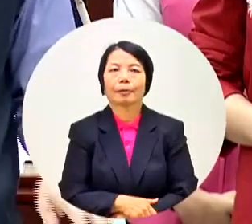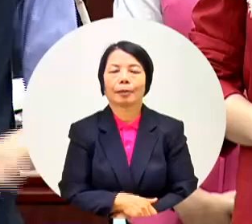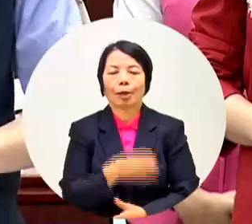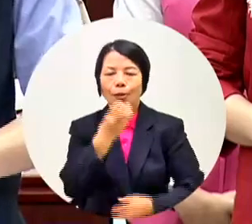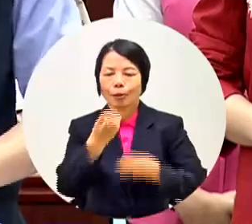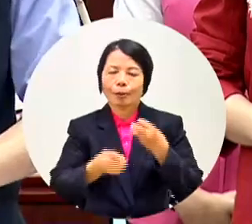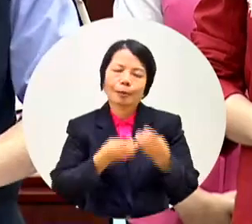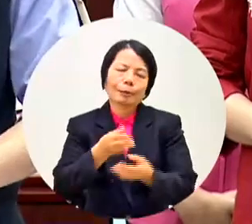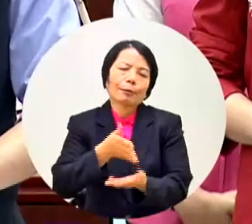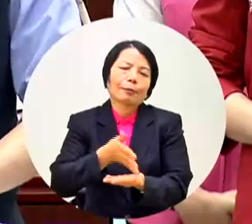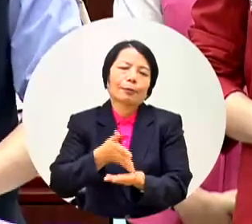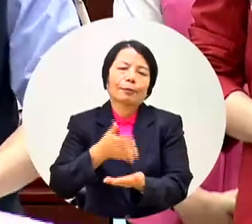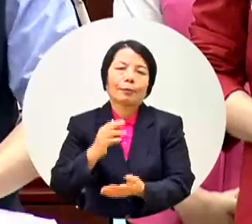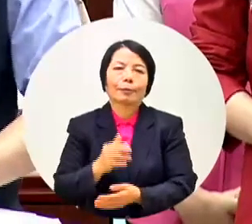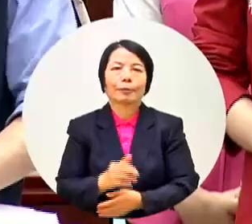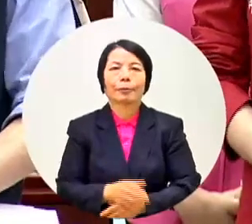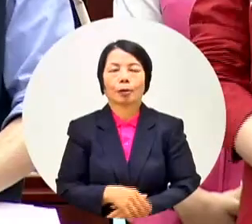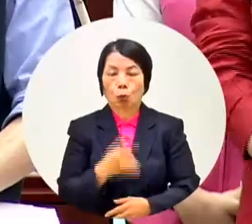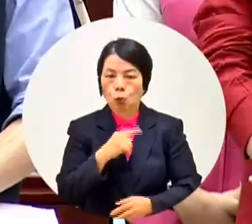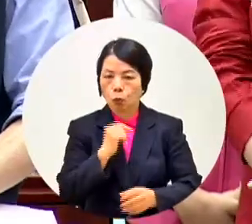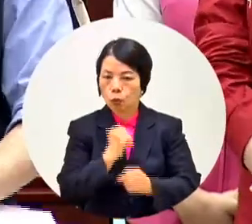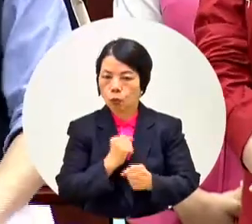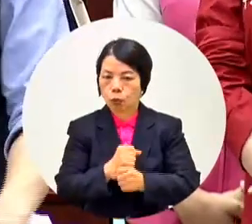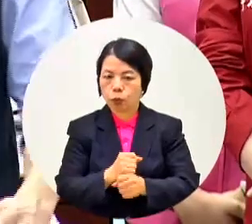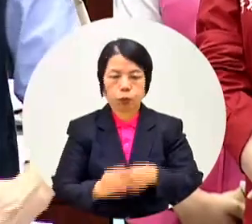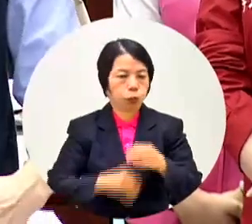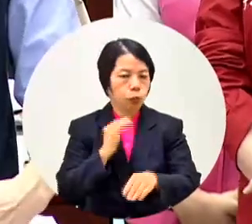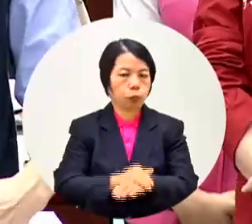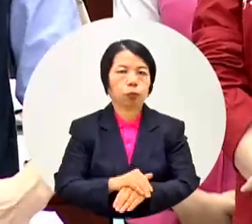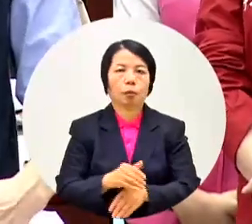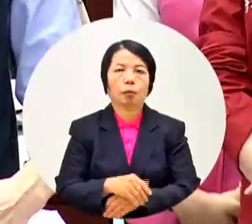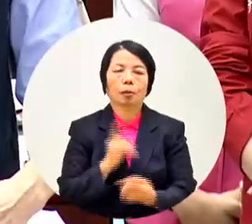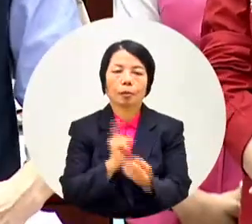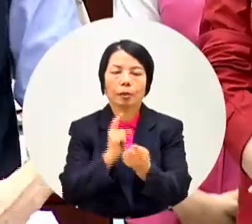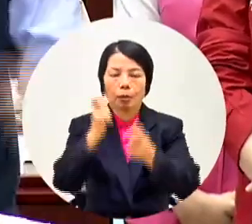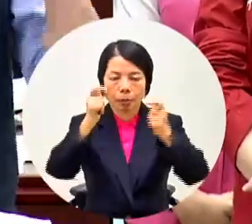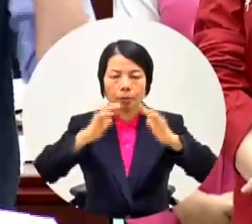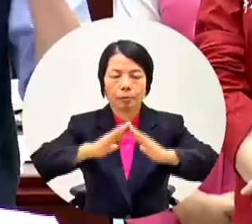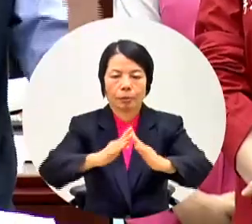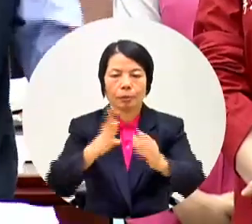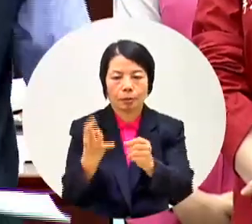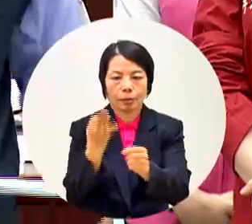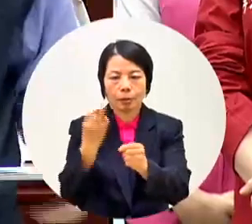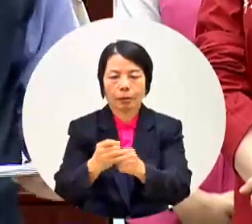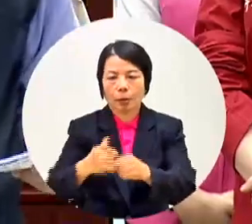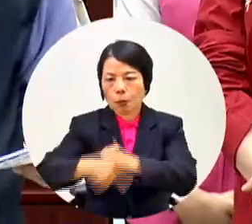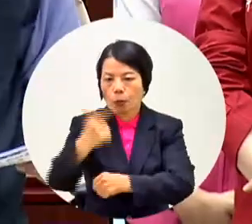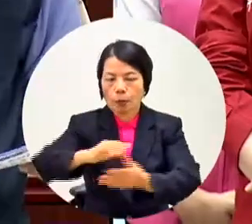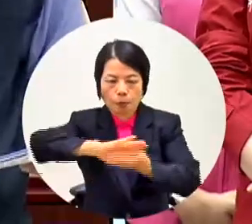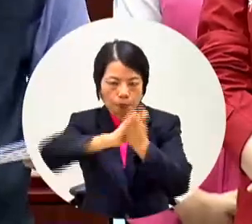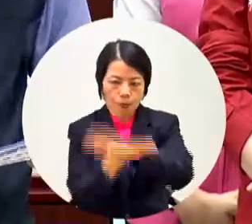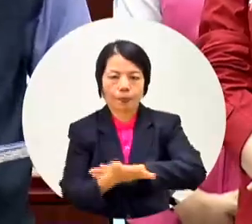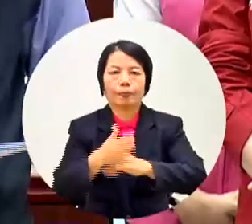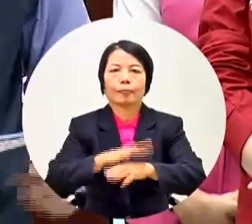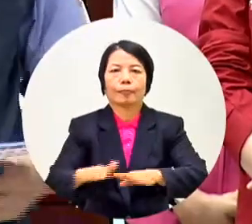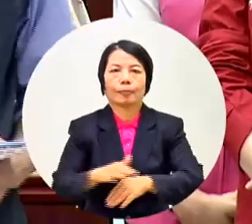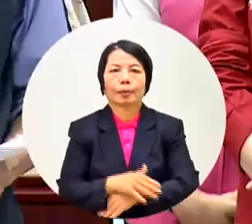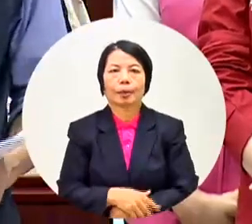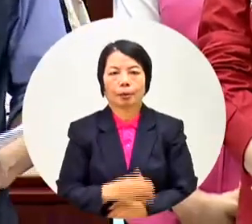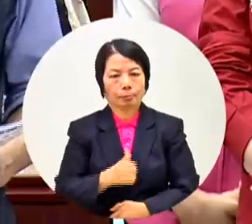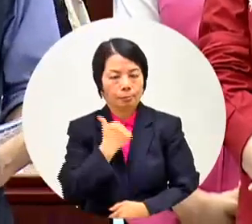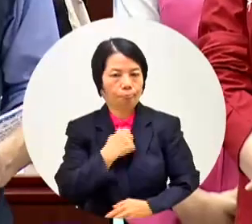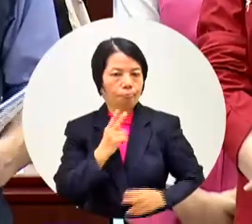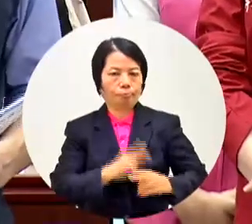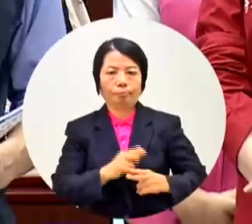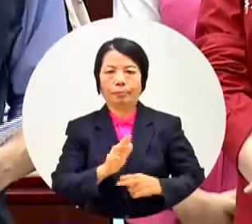到，我相信未来高雄在几年的时间一定会快速改变，真的，我很有信心。第二个，陈美雅议员所